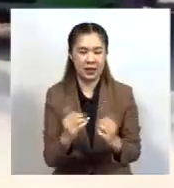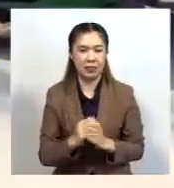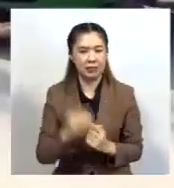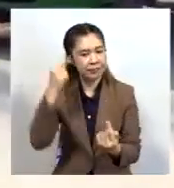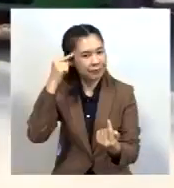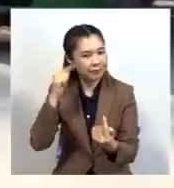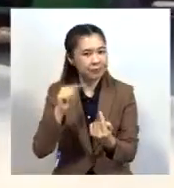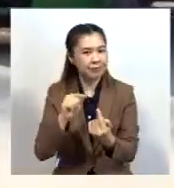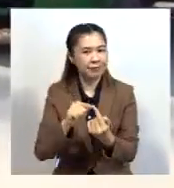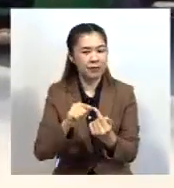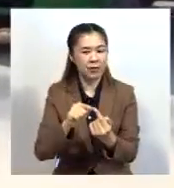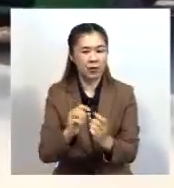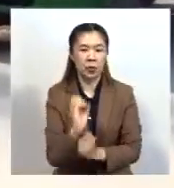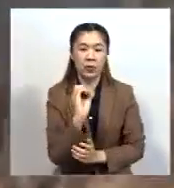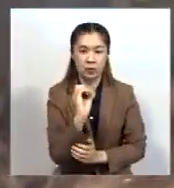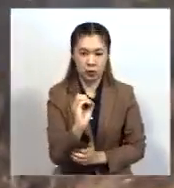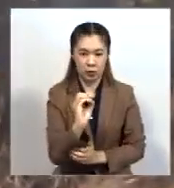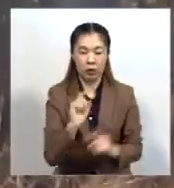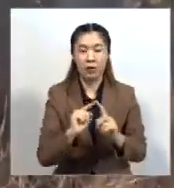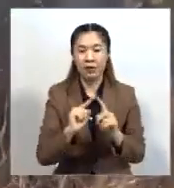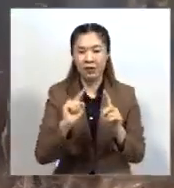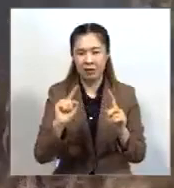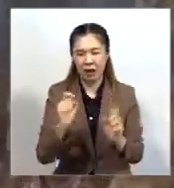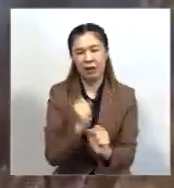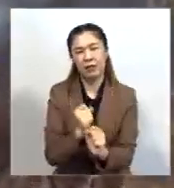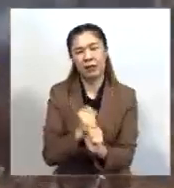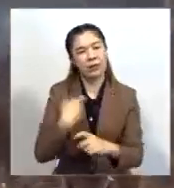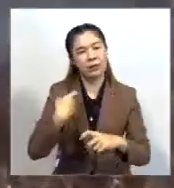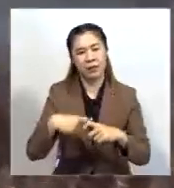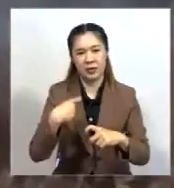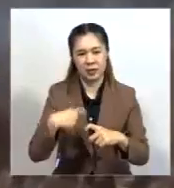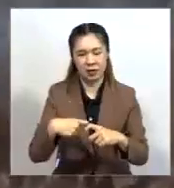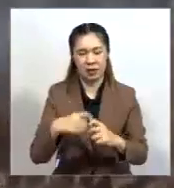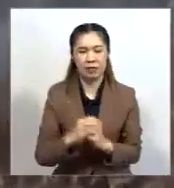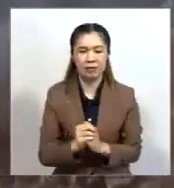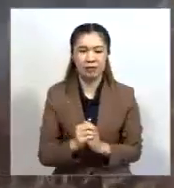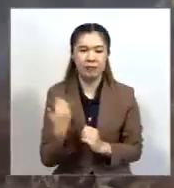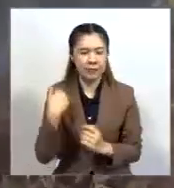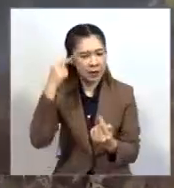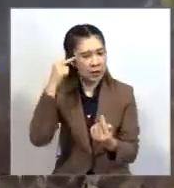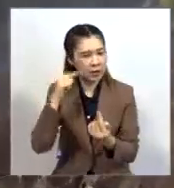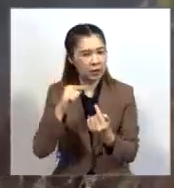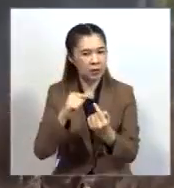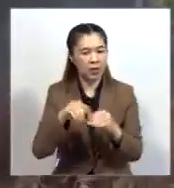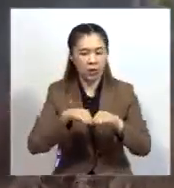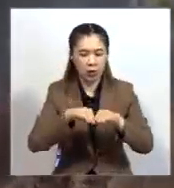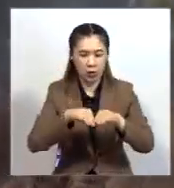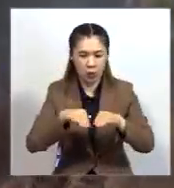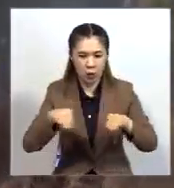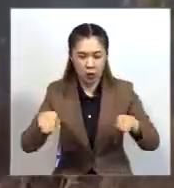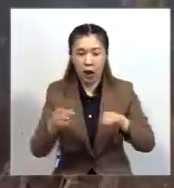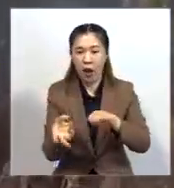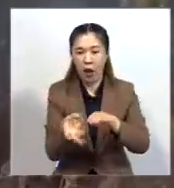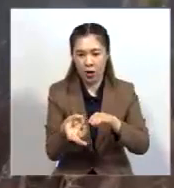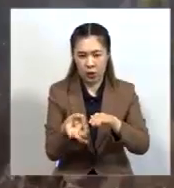ตั้งเป้าให้ค่าเป็น0แต่ก็ยอมรับว่าทำได้ยากนะคะจึงอยากตั้งเป้าเอาไว้ในเกณฑ์ที่น้อยก่อนเพื่อ